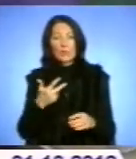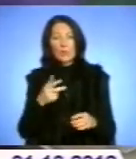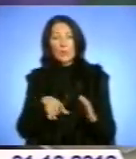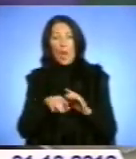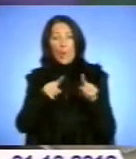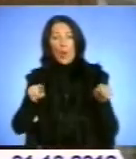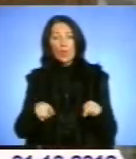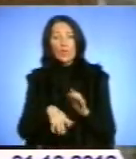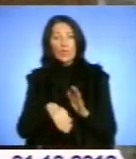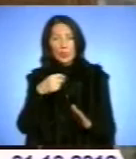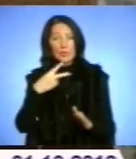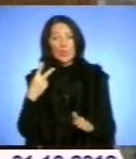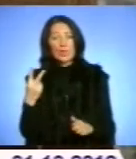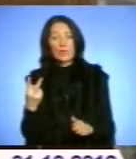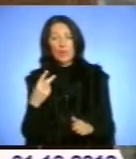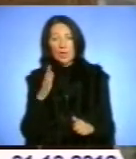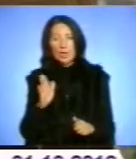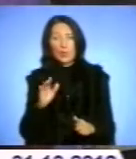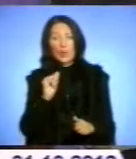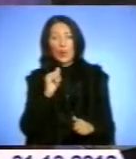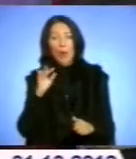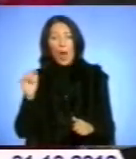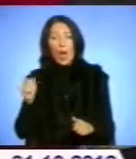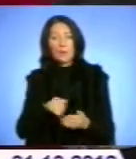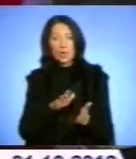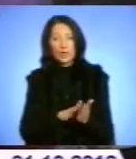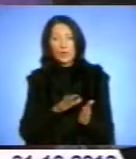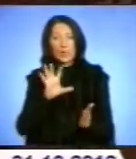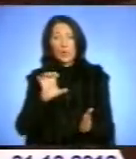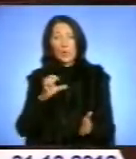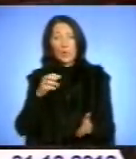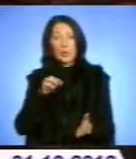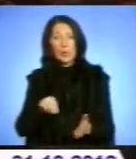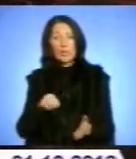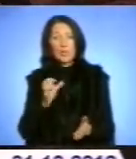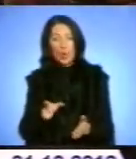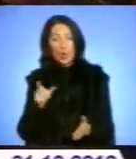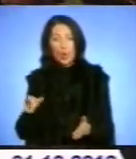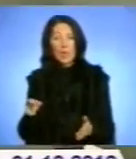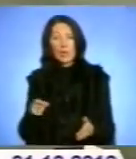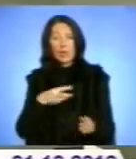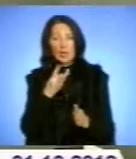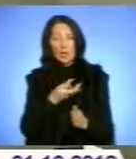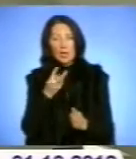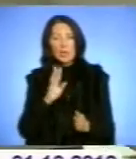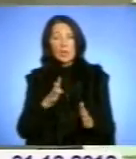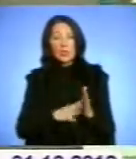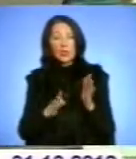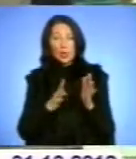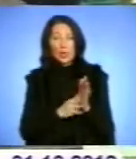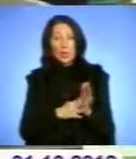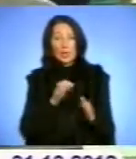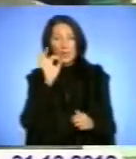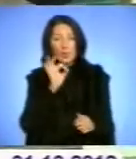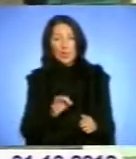«Вибори 2012.gov.ua» зареєструвалося 500 тисяч користувачів. Трансляція велася з 99% виборчих